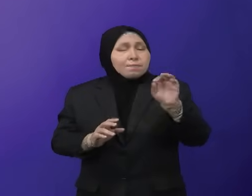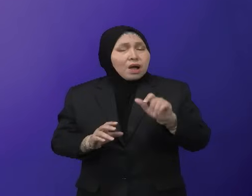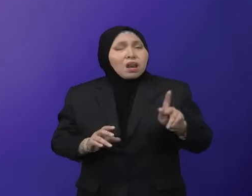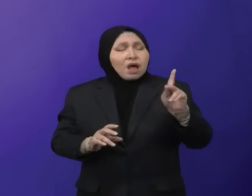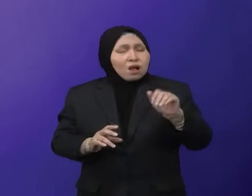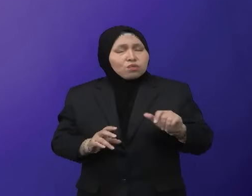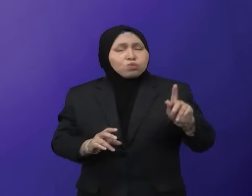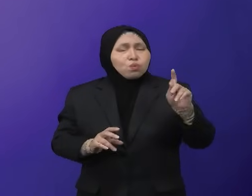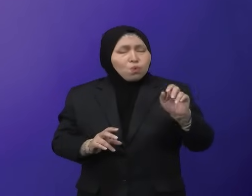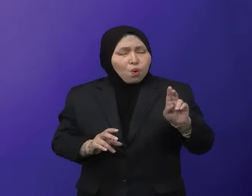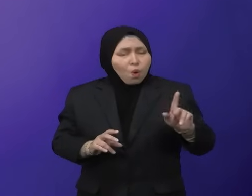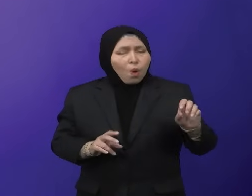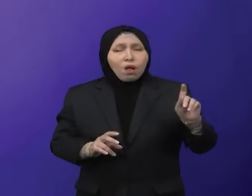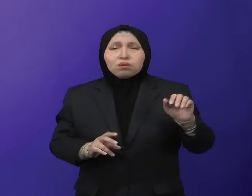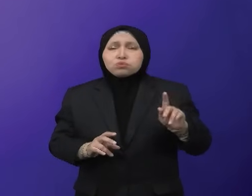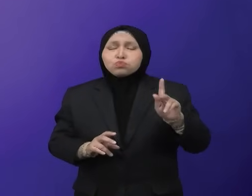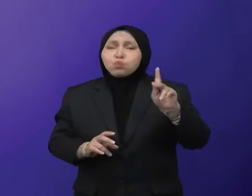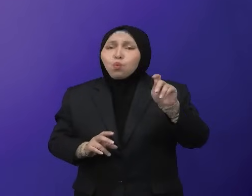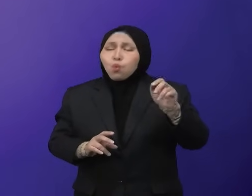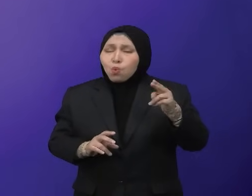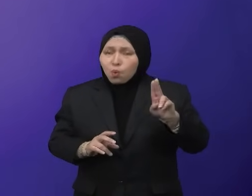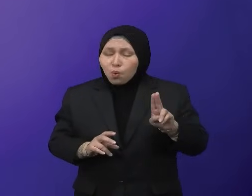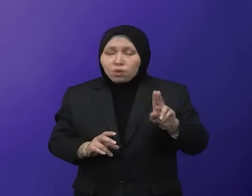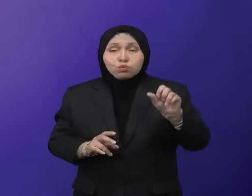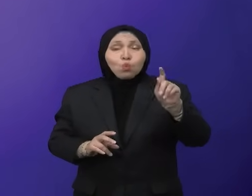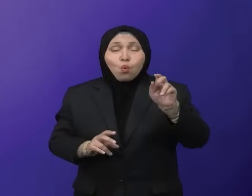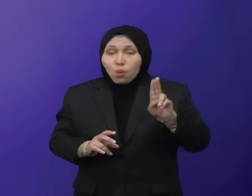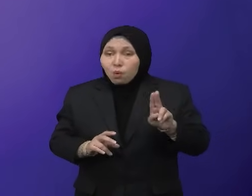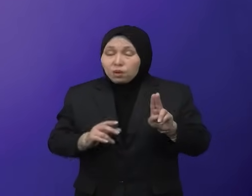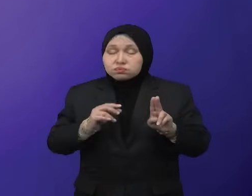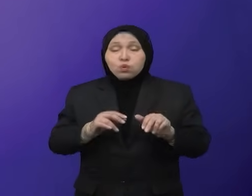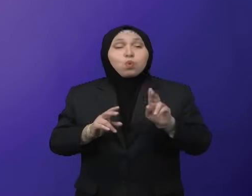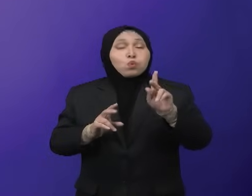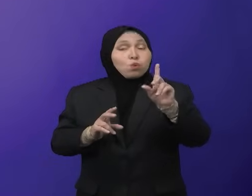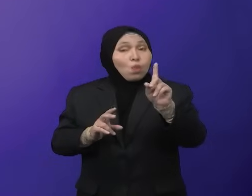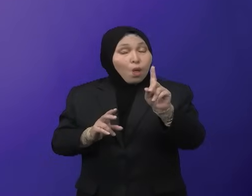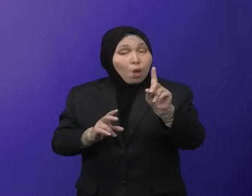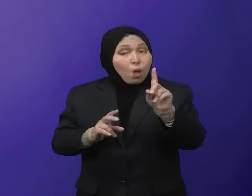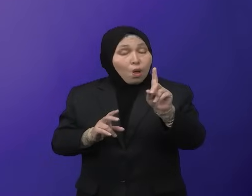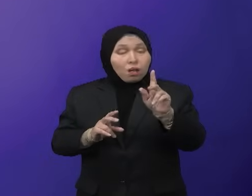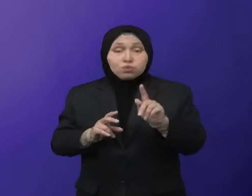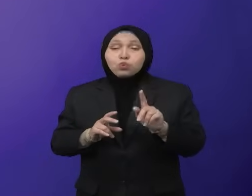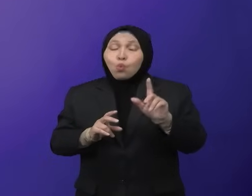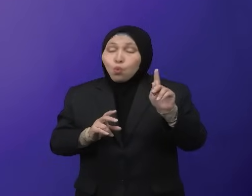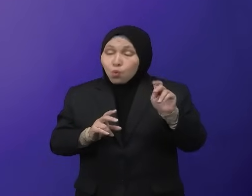lakum la tuqa. Ha, tu. Ha, itu huruf ta dah tu. Ta